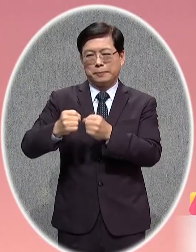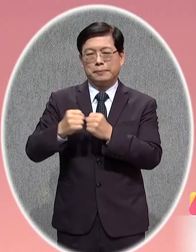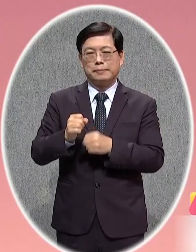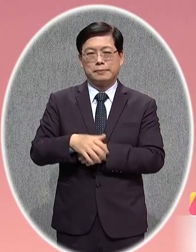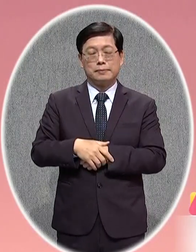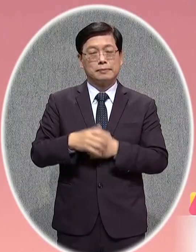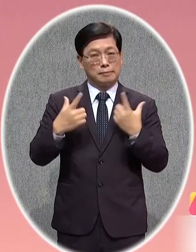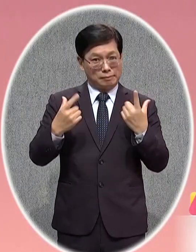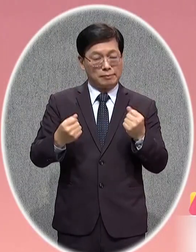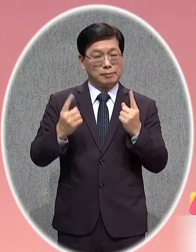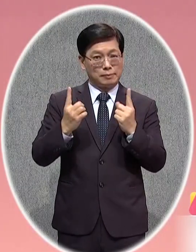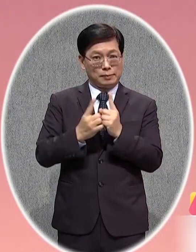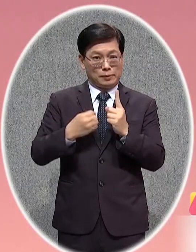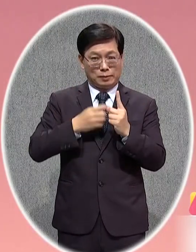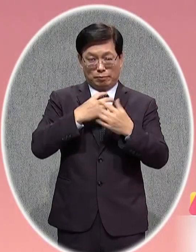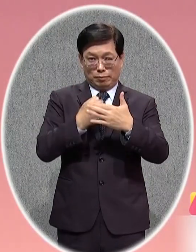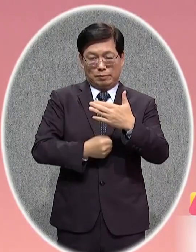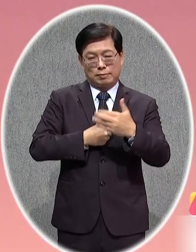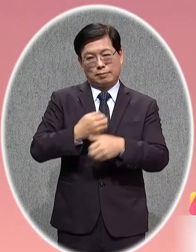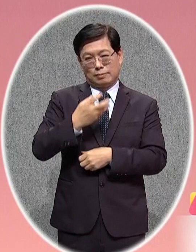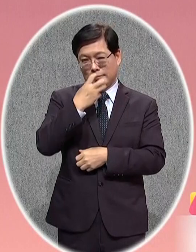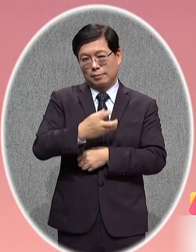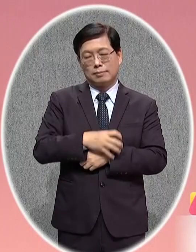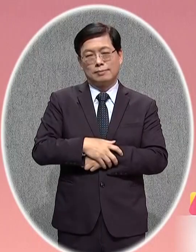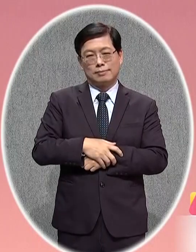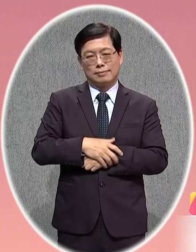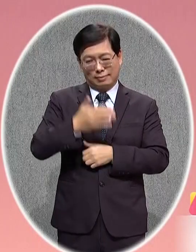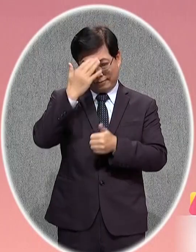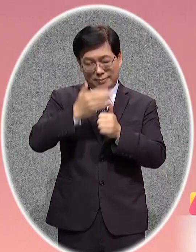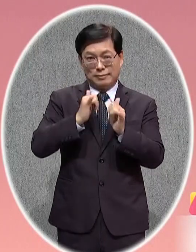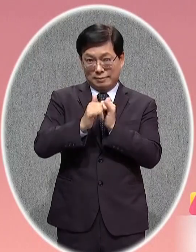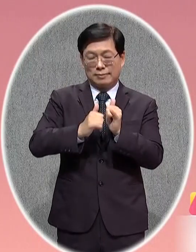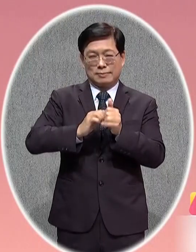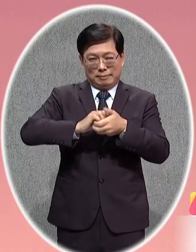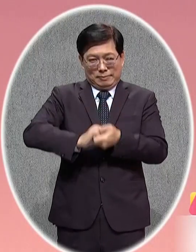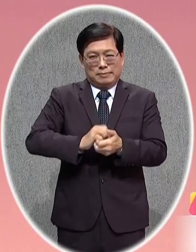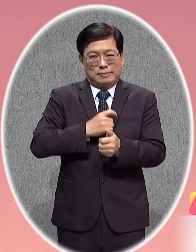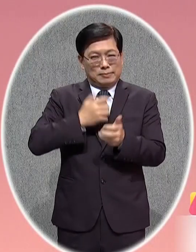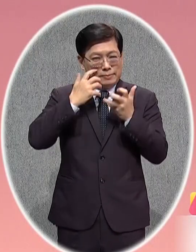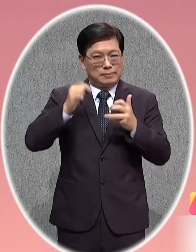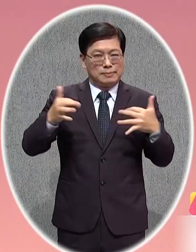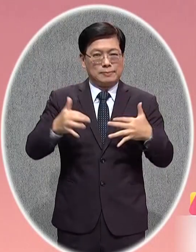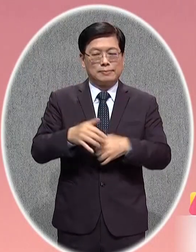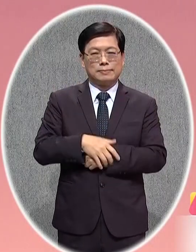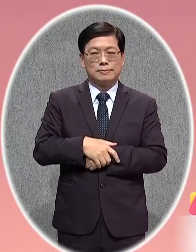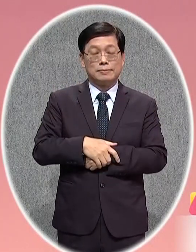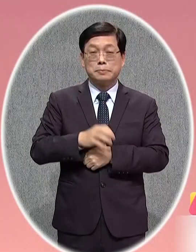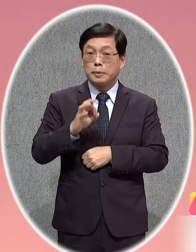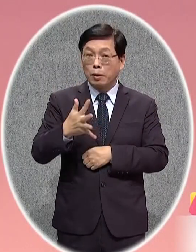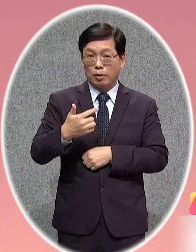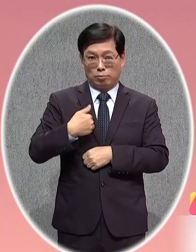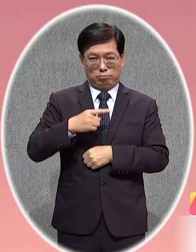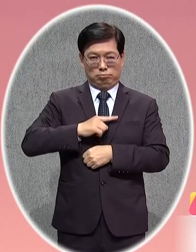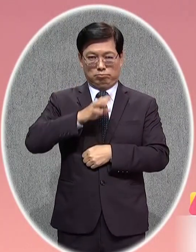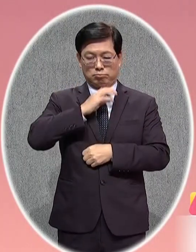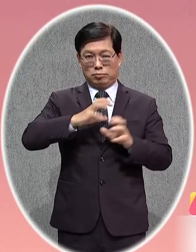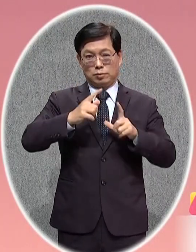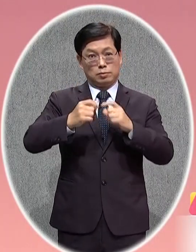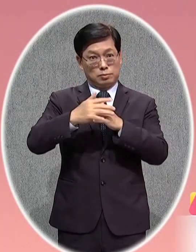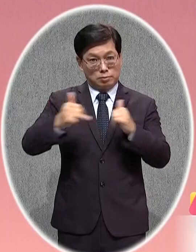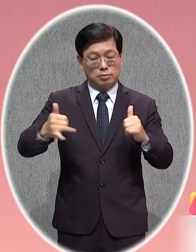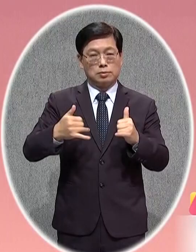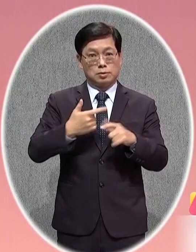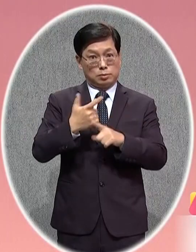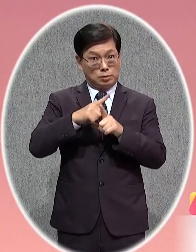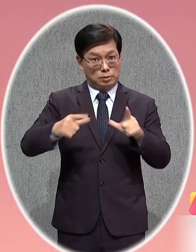礁，它一样会让我们留下遗憾。所以请各位一定要特别关注这个议题，因为我们作为世界公民，